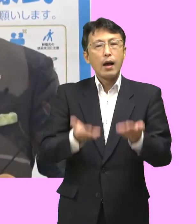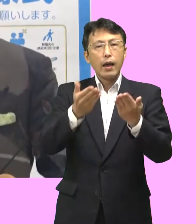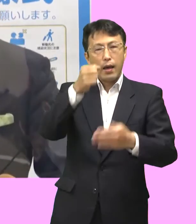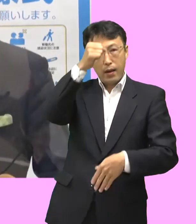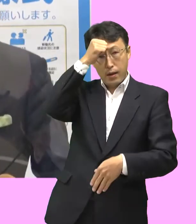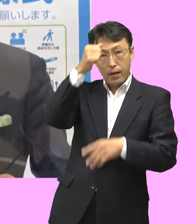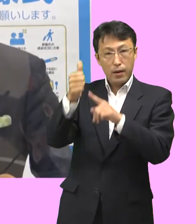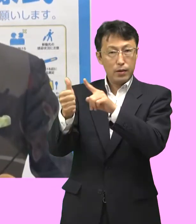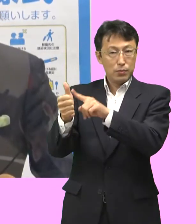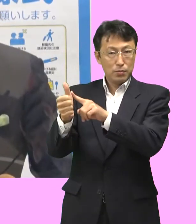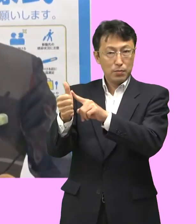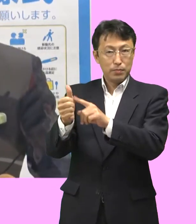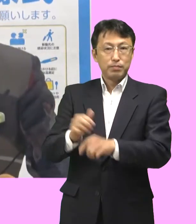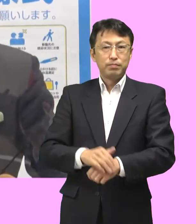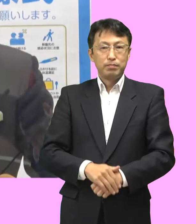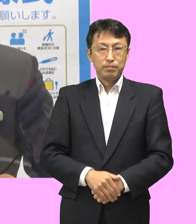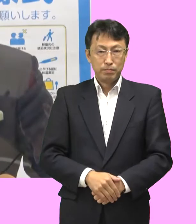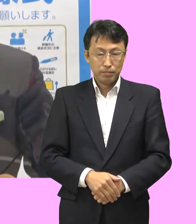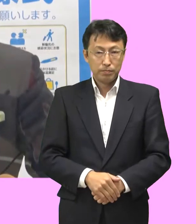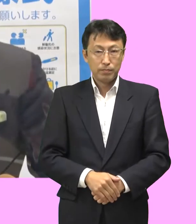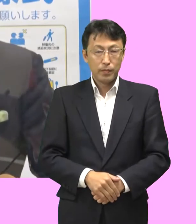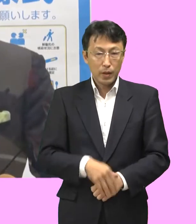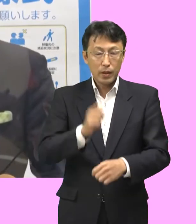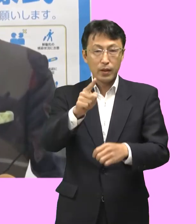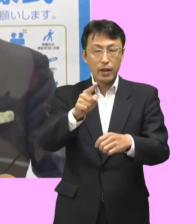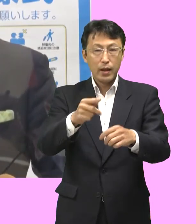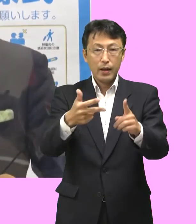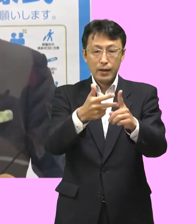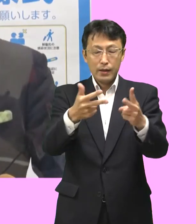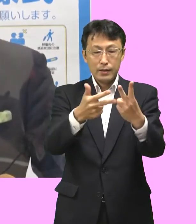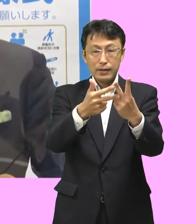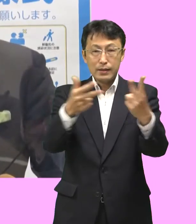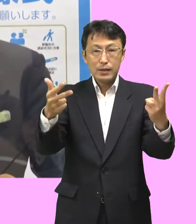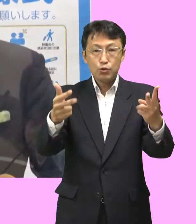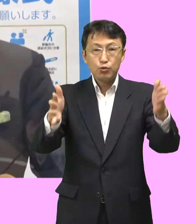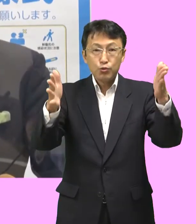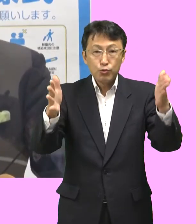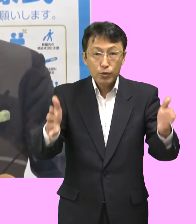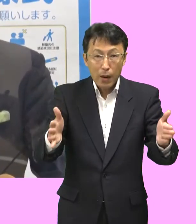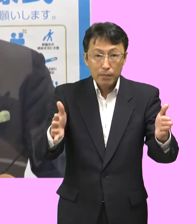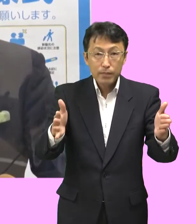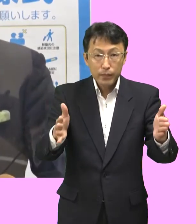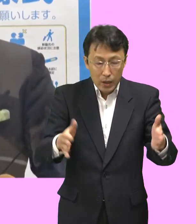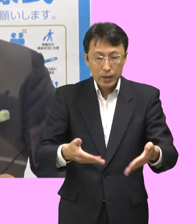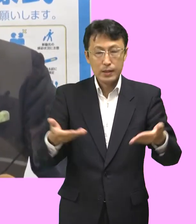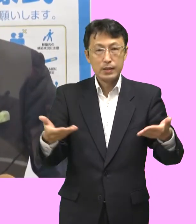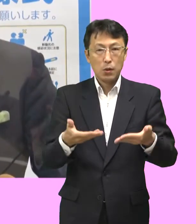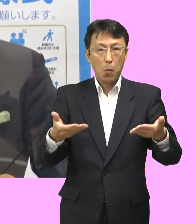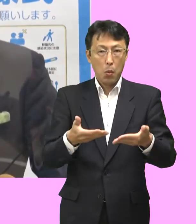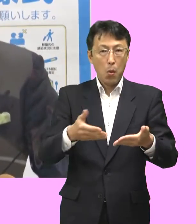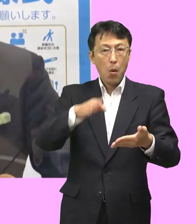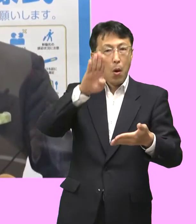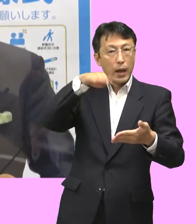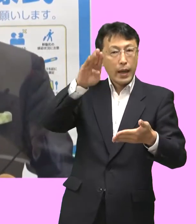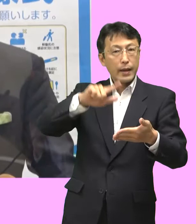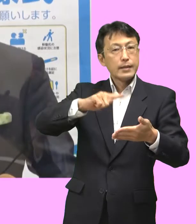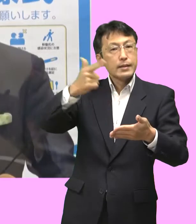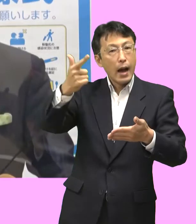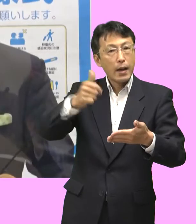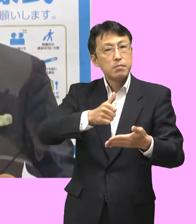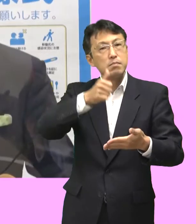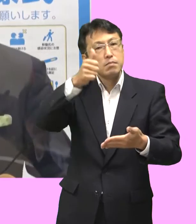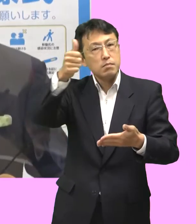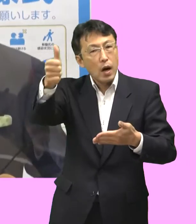動歴は2週間以内に、業務上の県外滞在歴があるというものであります。そ